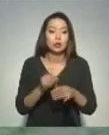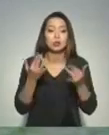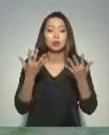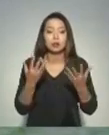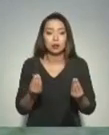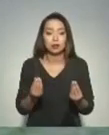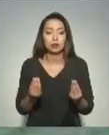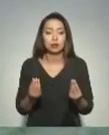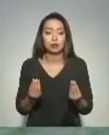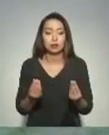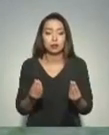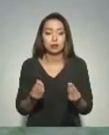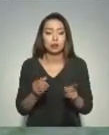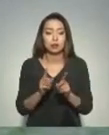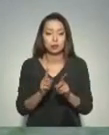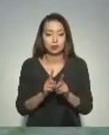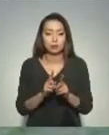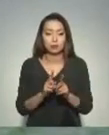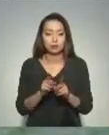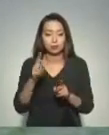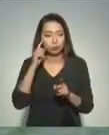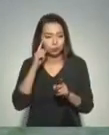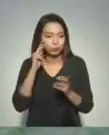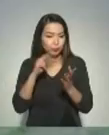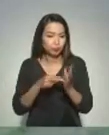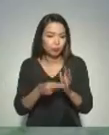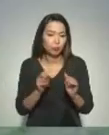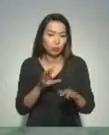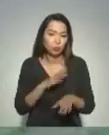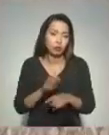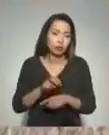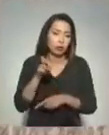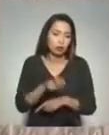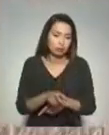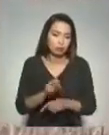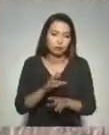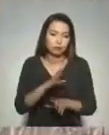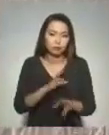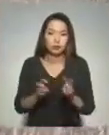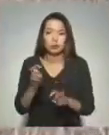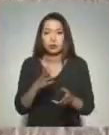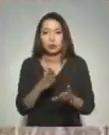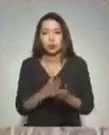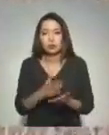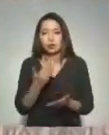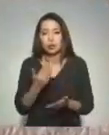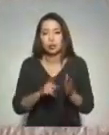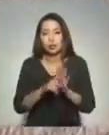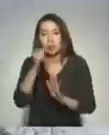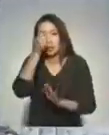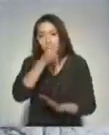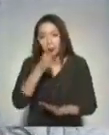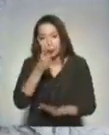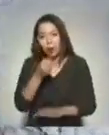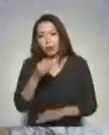таңда жасөспірімнің суға секіріп кетті дегенде күмән бар. Айта кетейік, жыл басынан бері Атырау